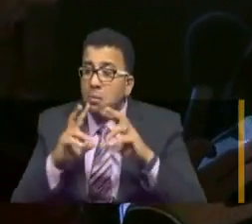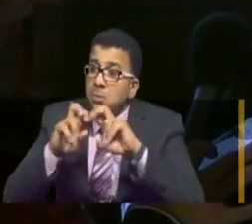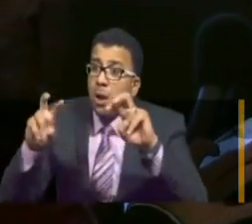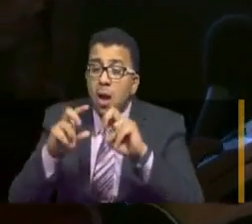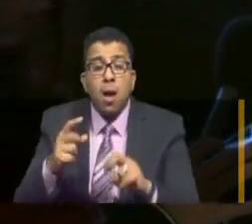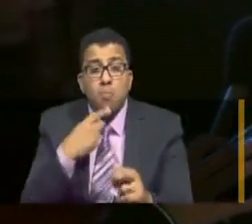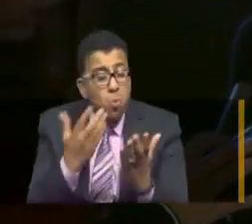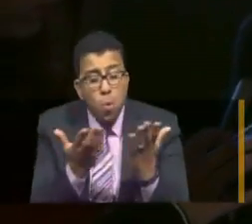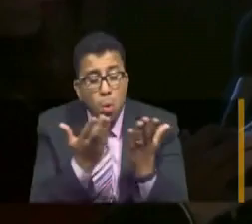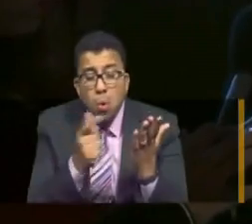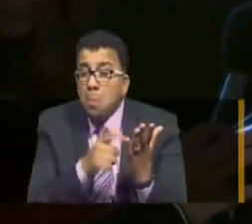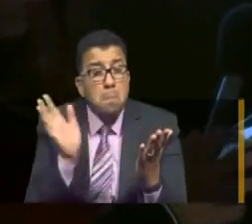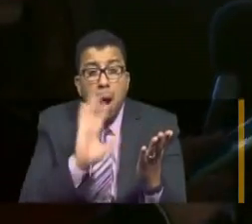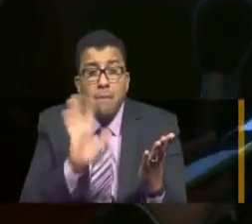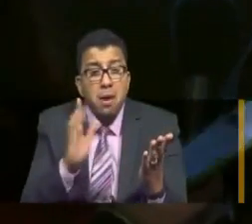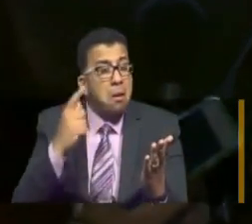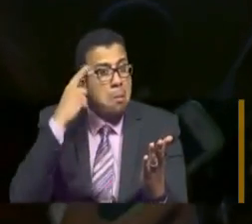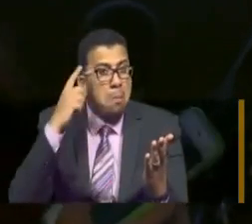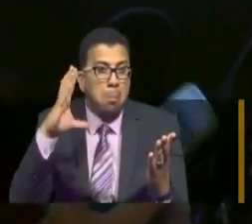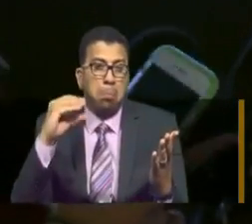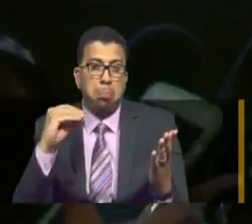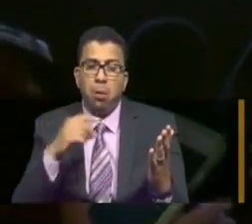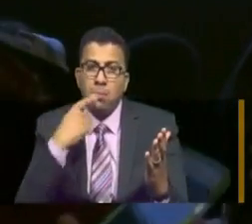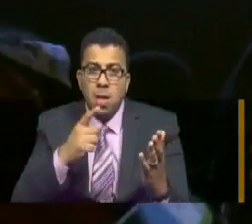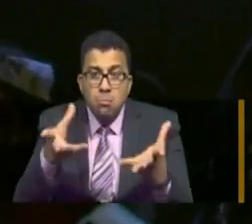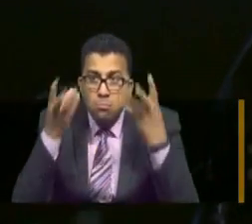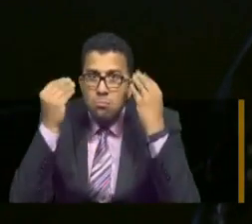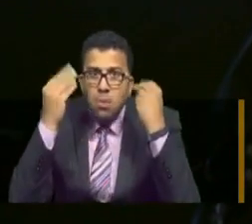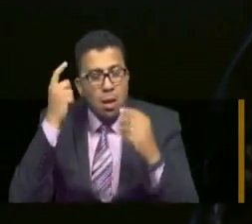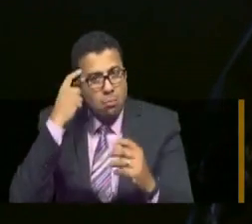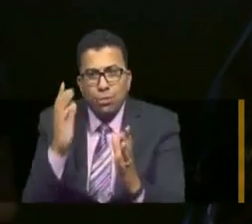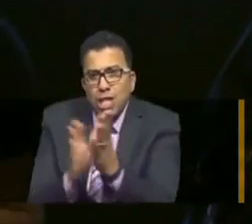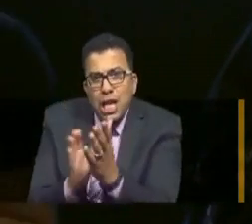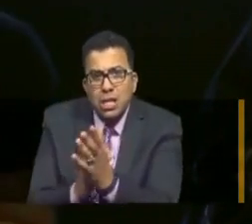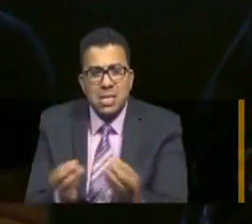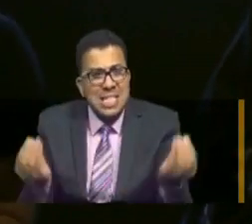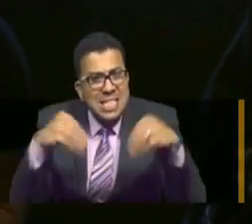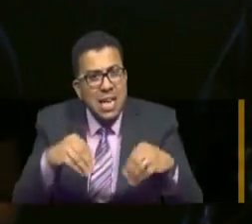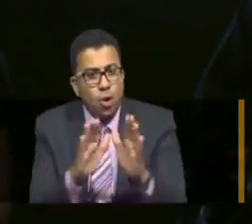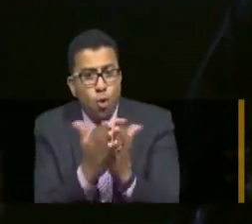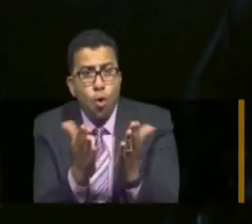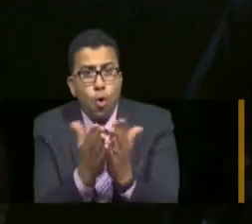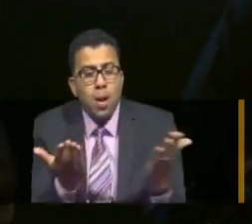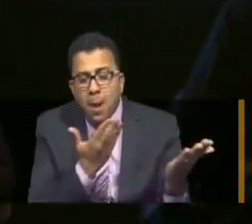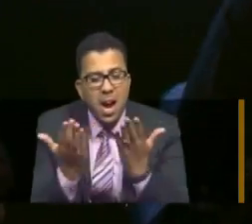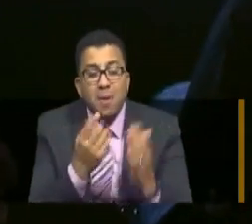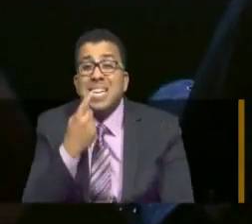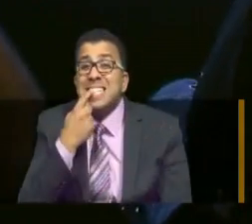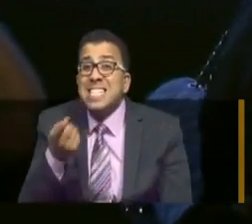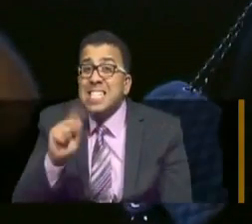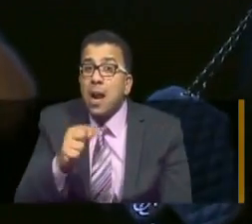القراءة وتنمية المحصول القرائي لدى الطلبة وتشجيعهم على زيادة عدد الكتب اللي يقرؤونها